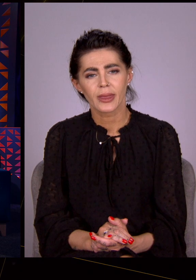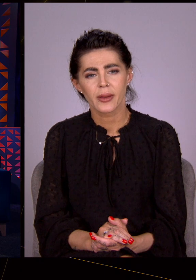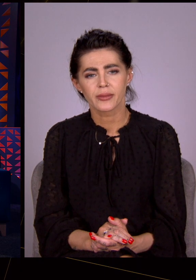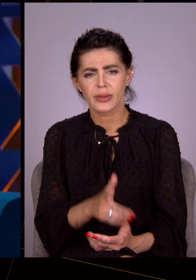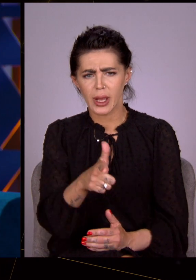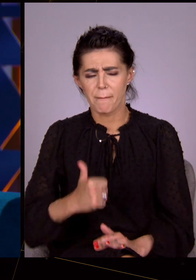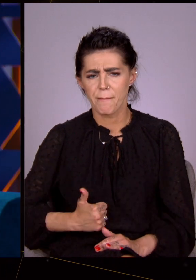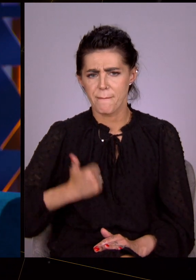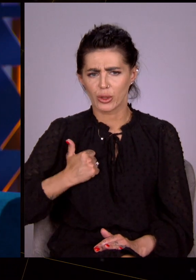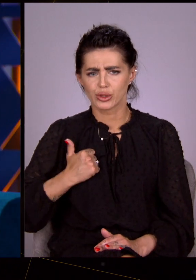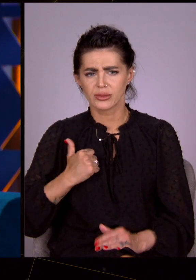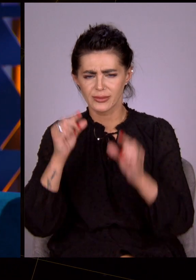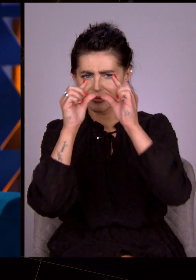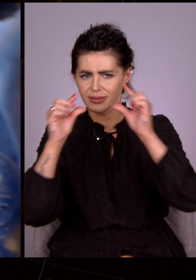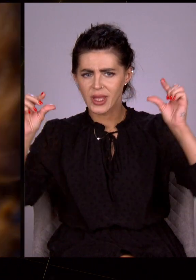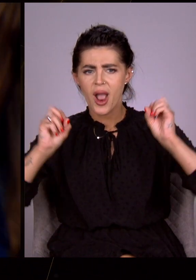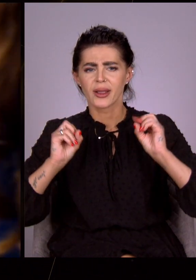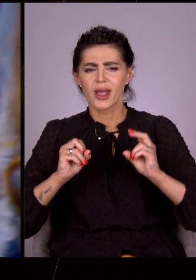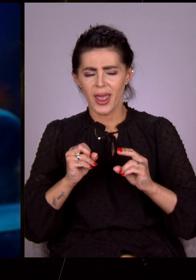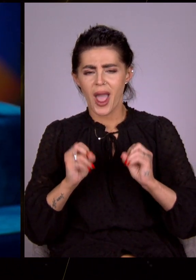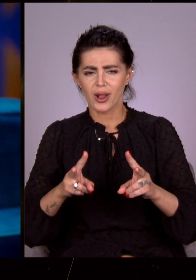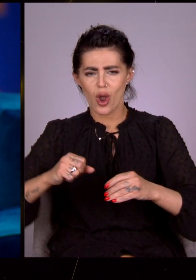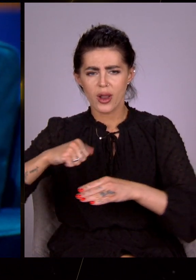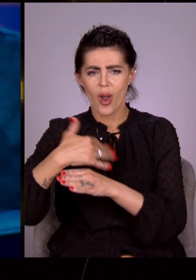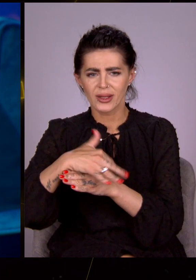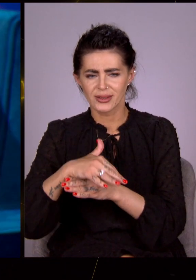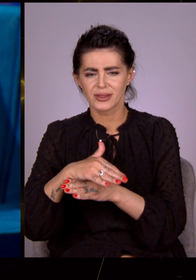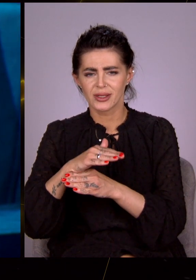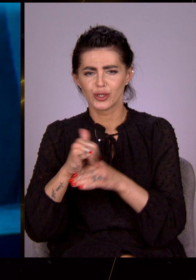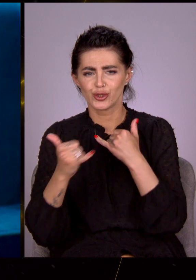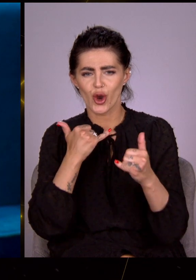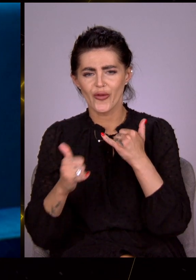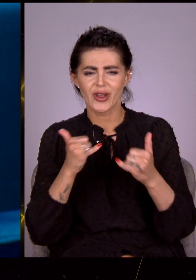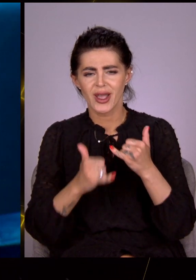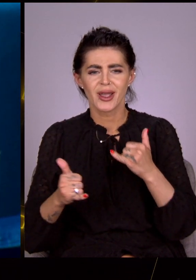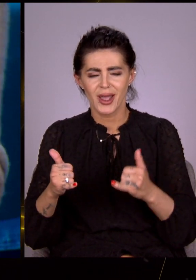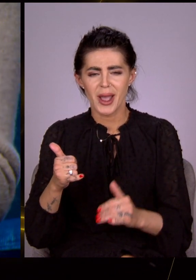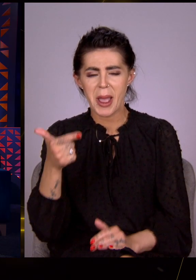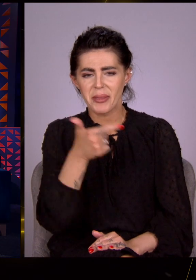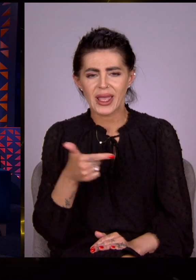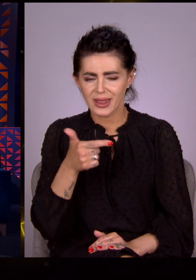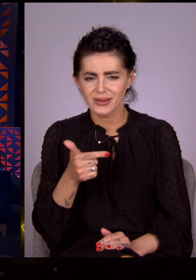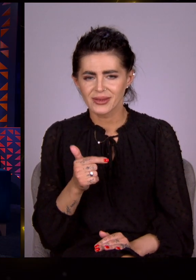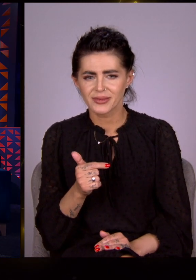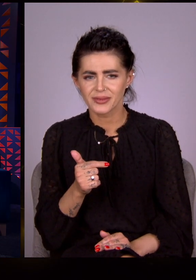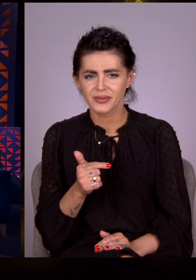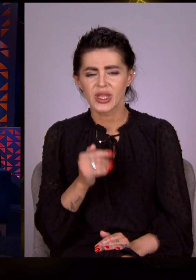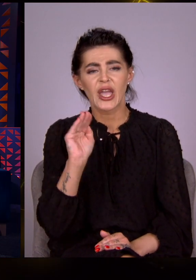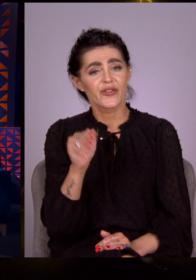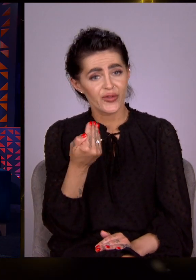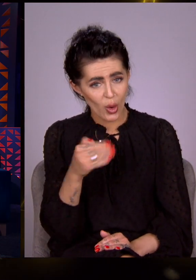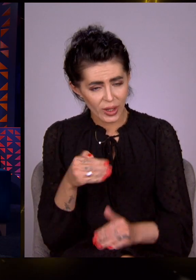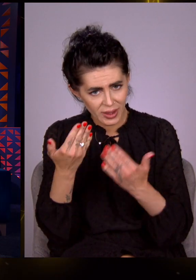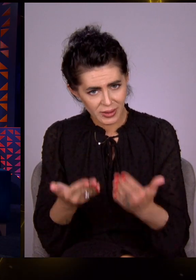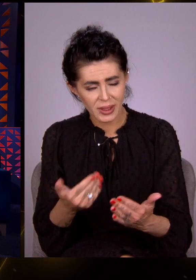патріотичний. Да, наче калина, да? І жовто-блакитний, дуже гарний. Далі. Такий фіолетовий, мені подобається